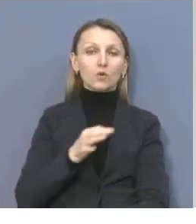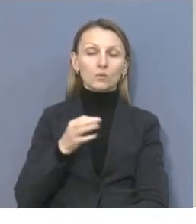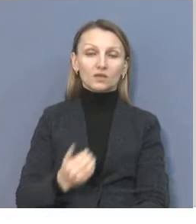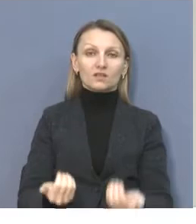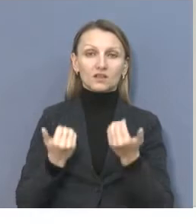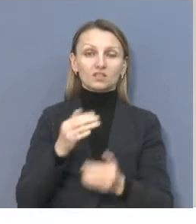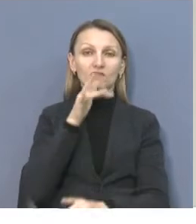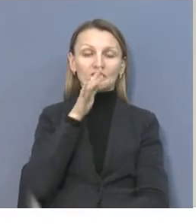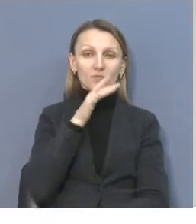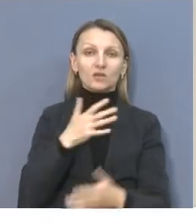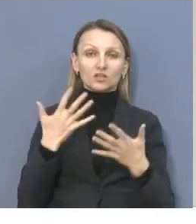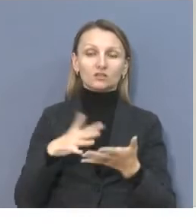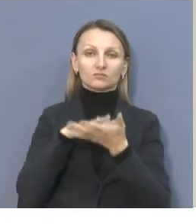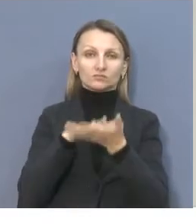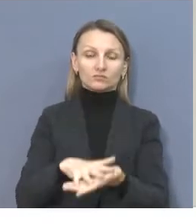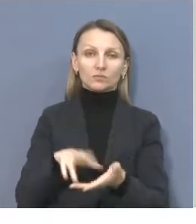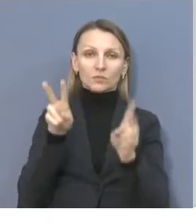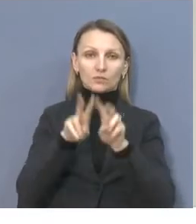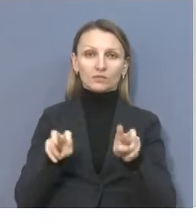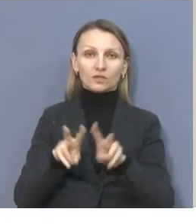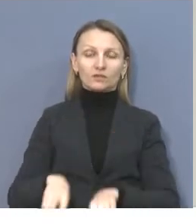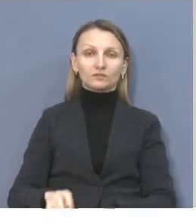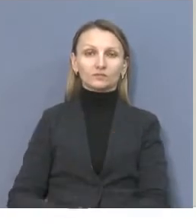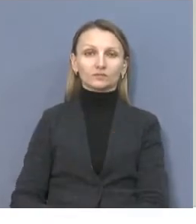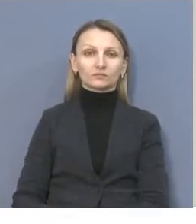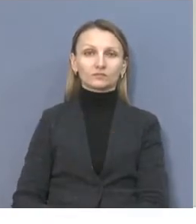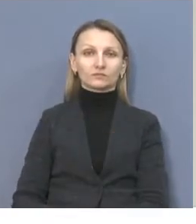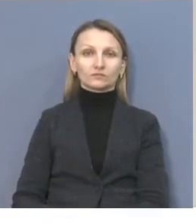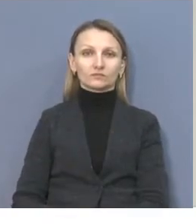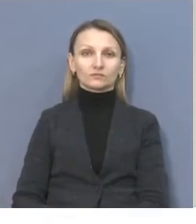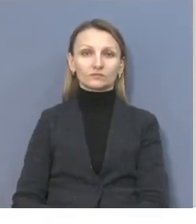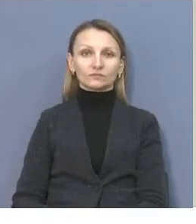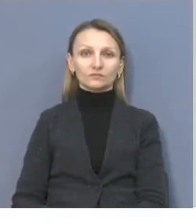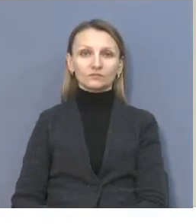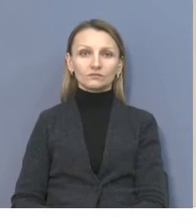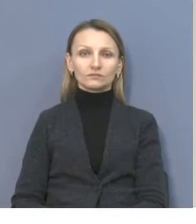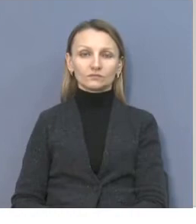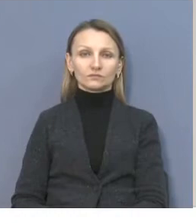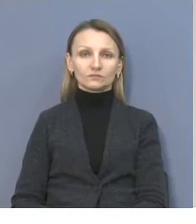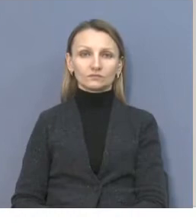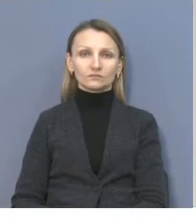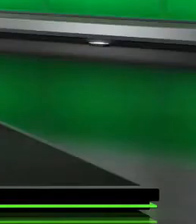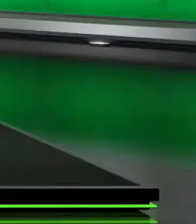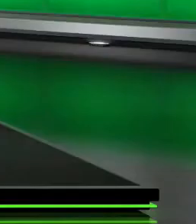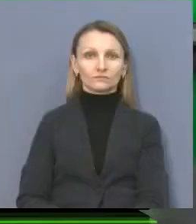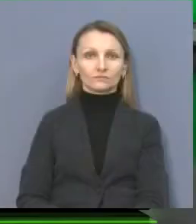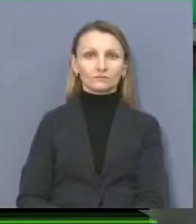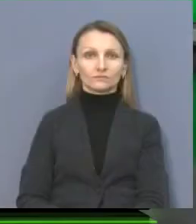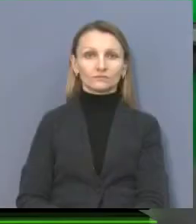время она находится на рассмотрении санёк ужас орава павел соловьев оба тулеген coxxx парад